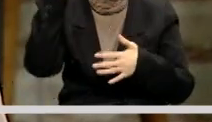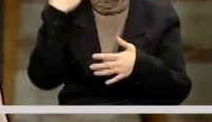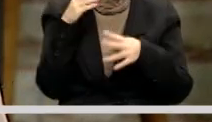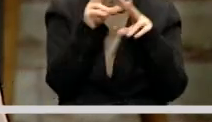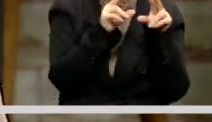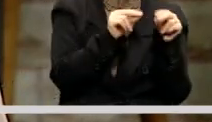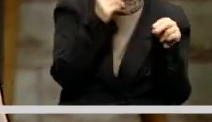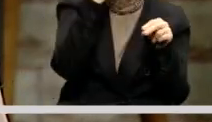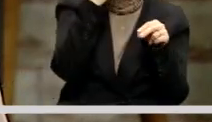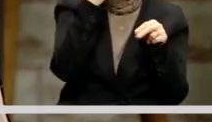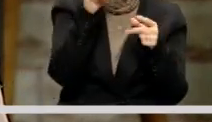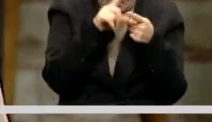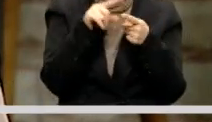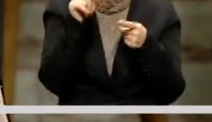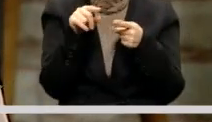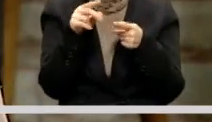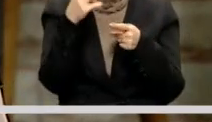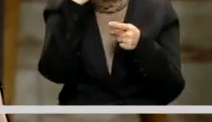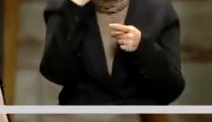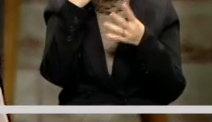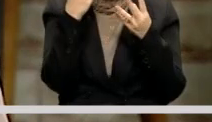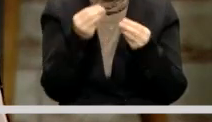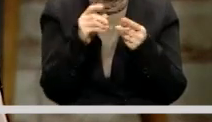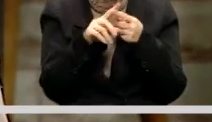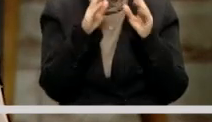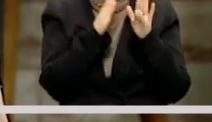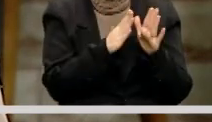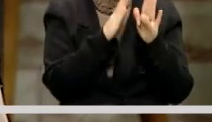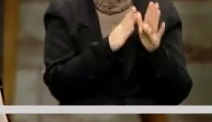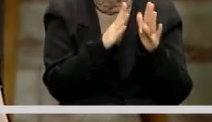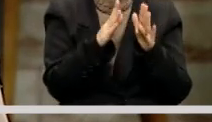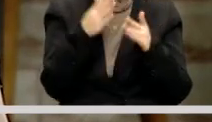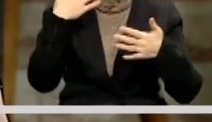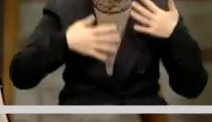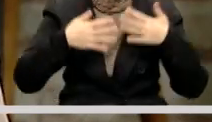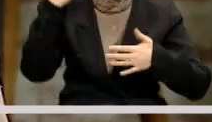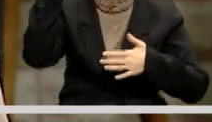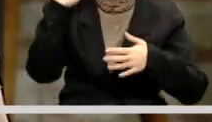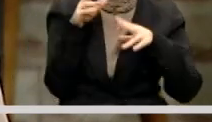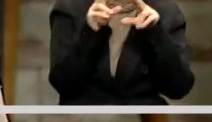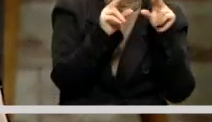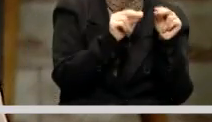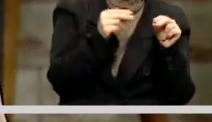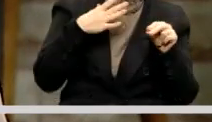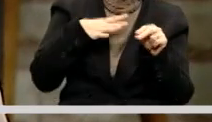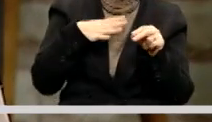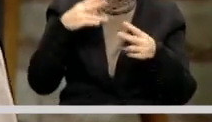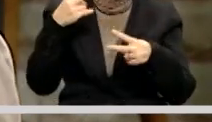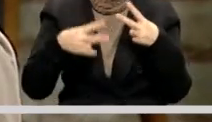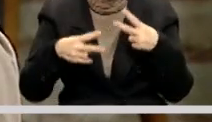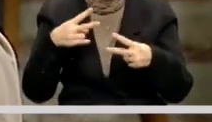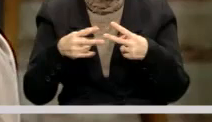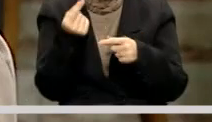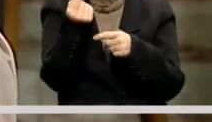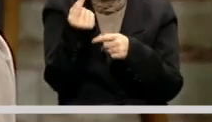onu bir sürekli yaşamak istediği bir durum olarak ister. Bazıları küçük